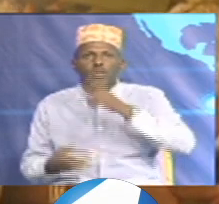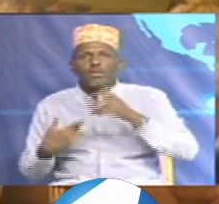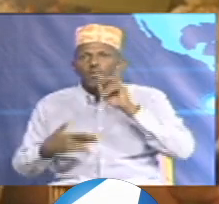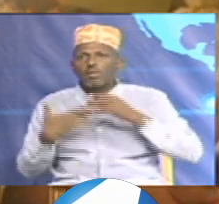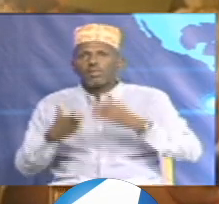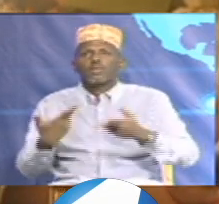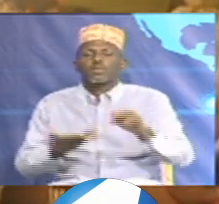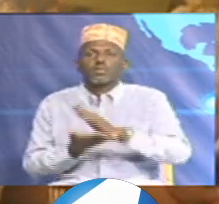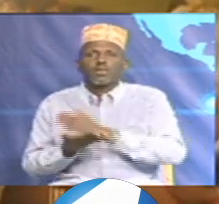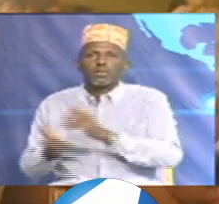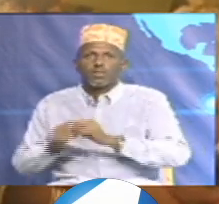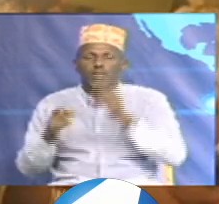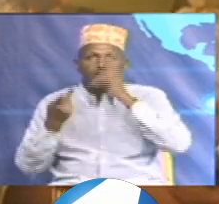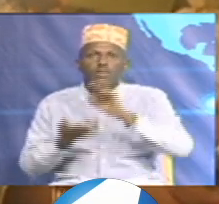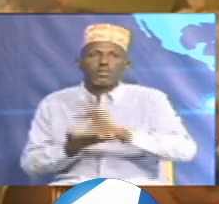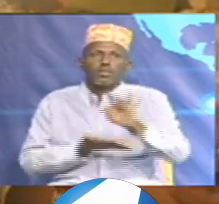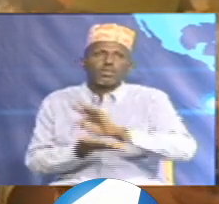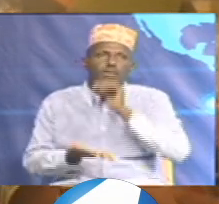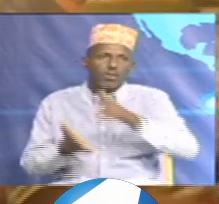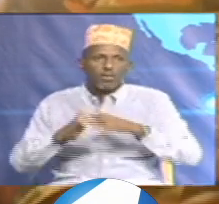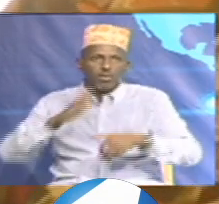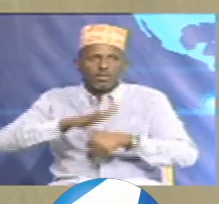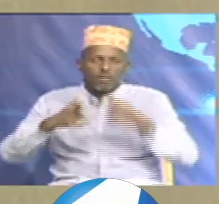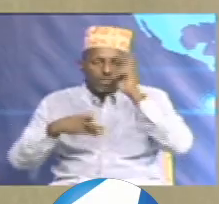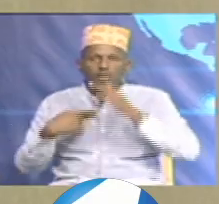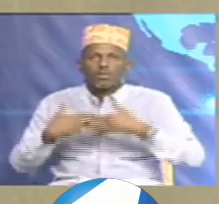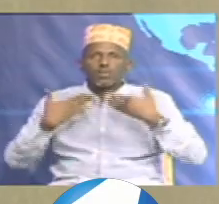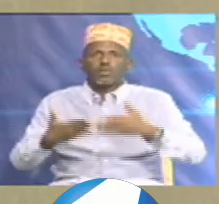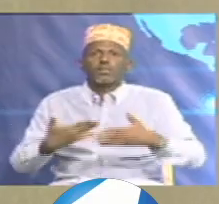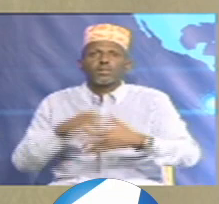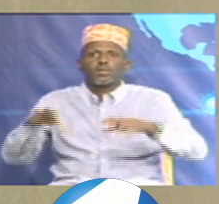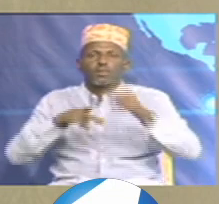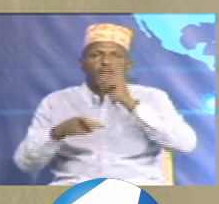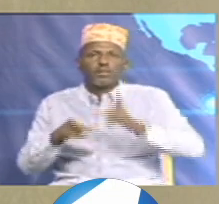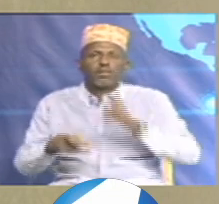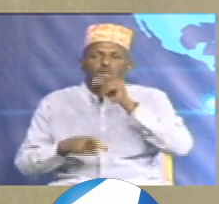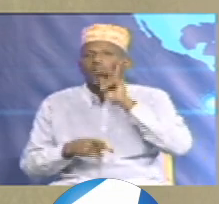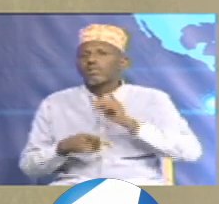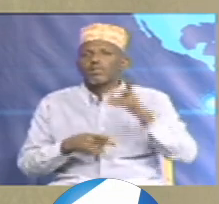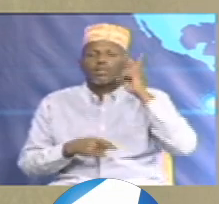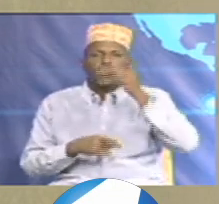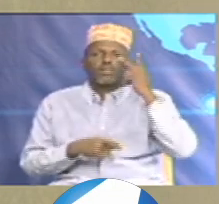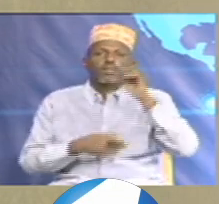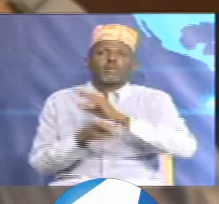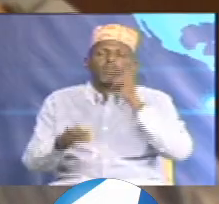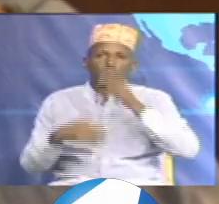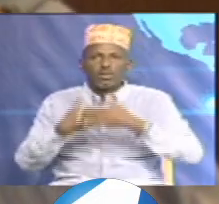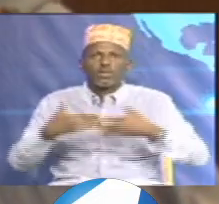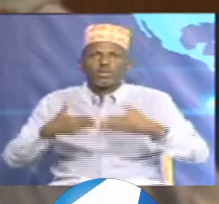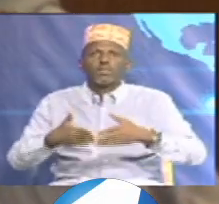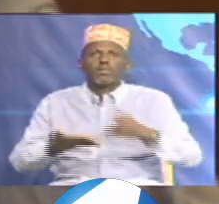rayonner les accomplissements. Cette rencontre a vu la participation de la ministre de la Femme et de la Famille, Moumena Hamada Hassan,